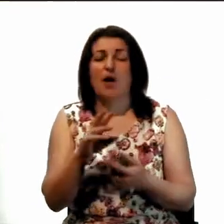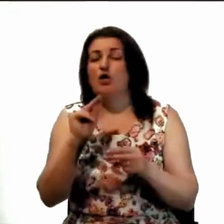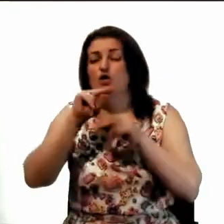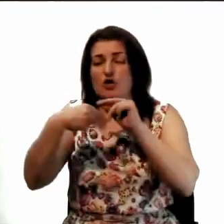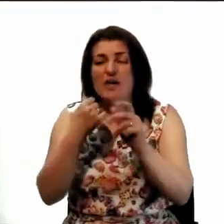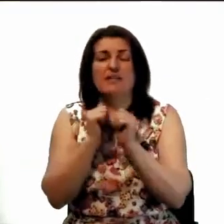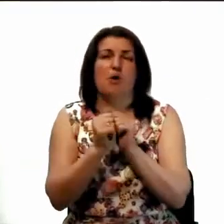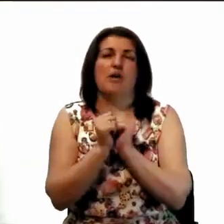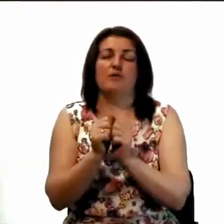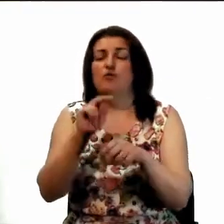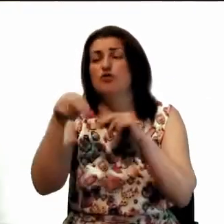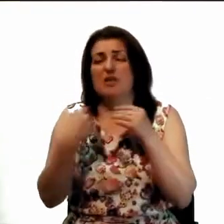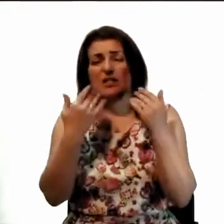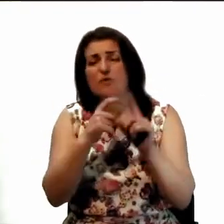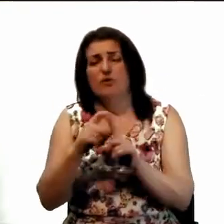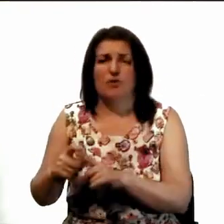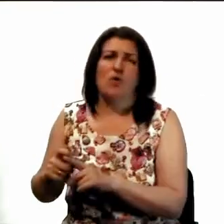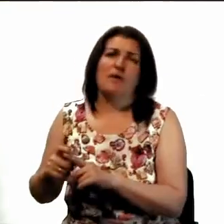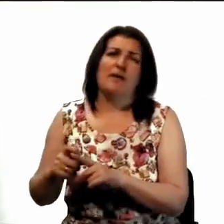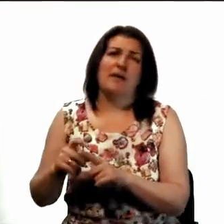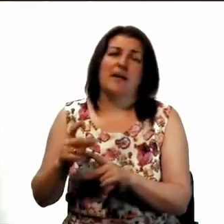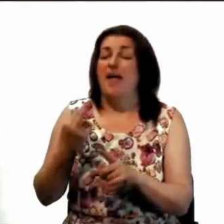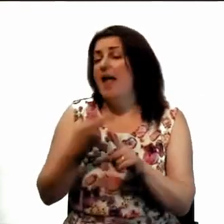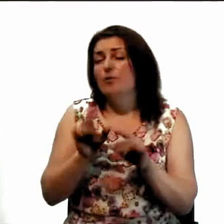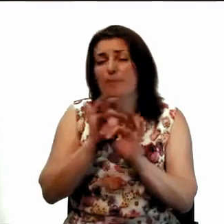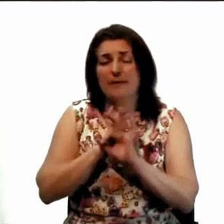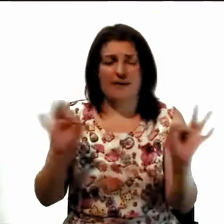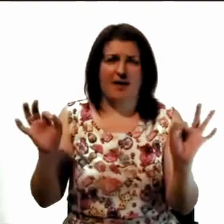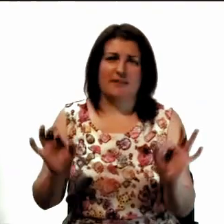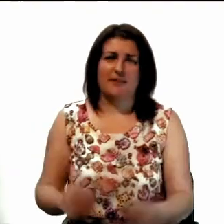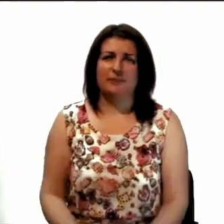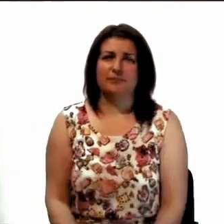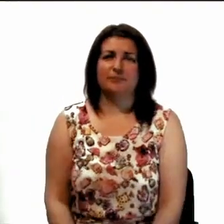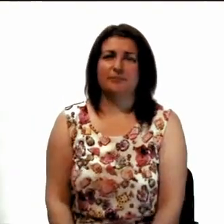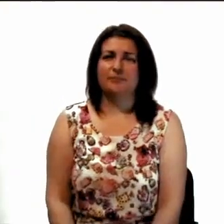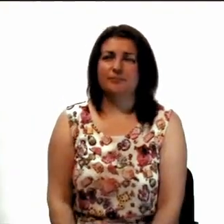через молитву, через Его Слово. И это прекрасно.